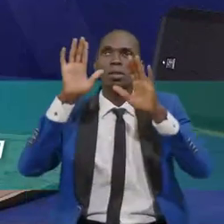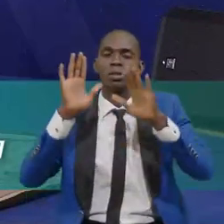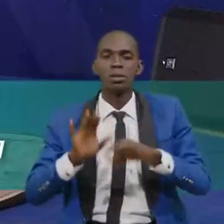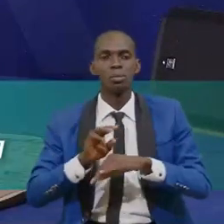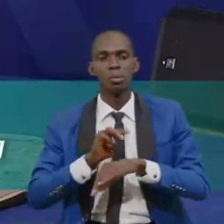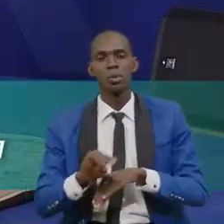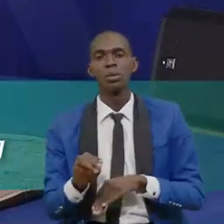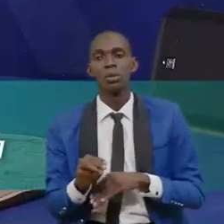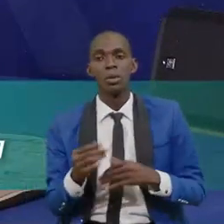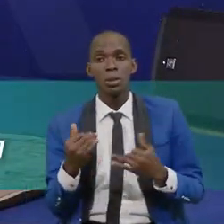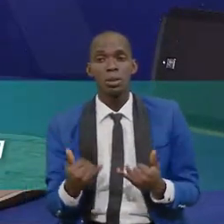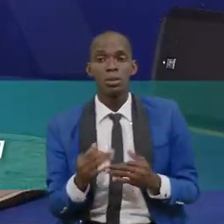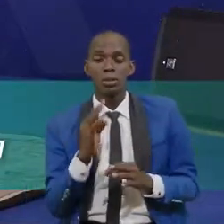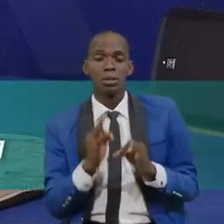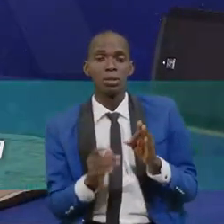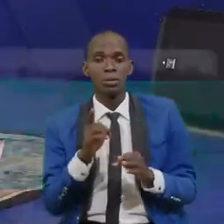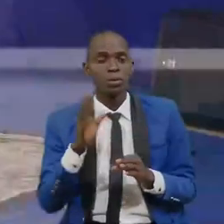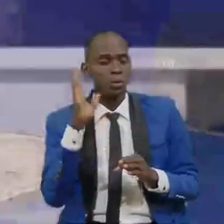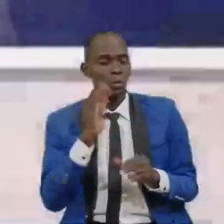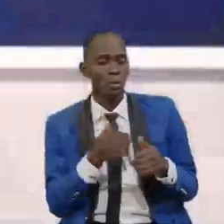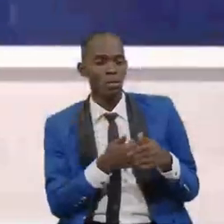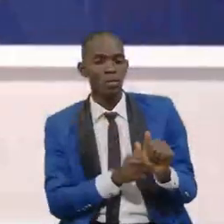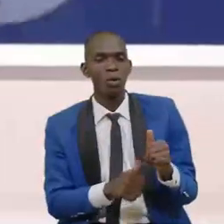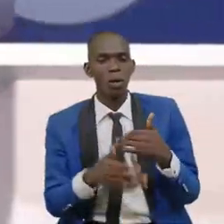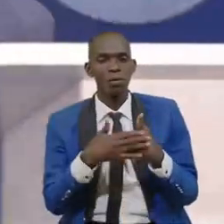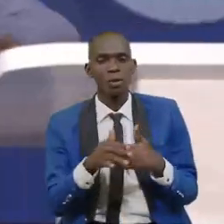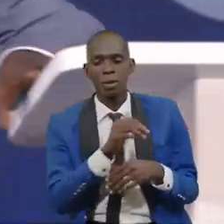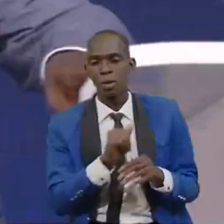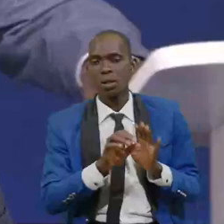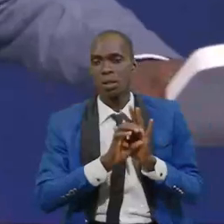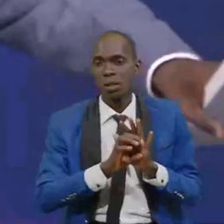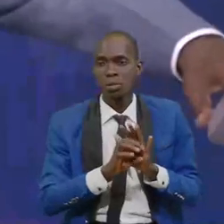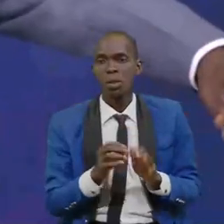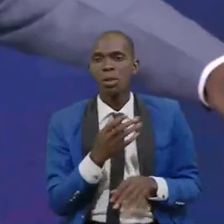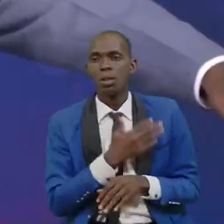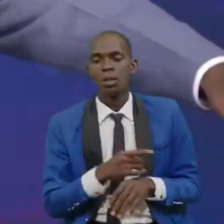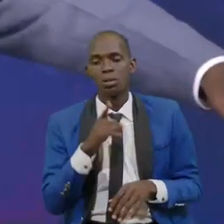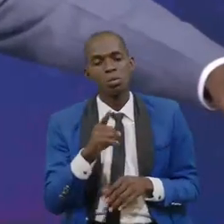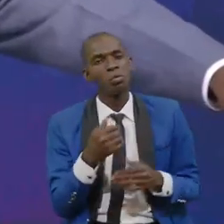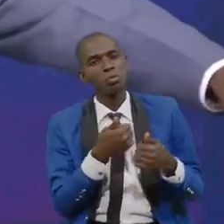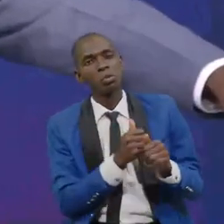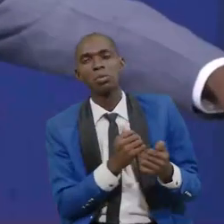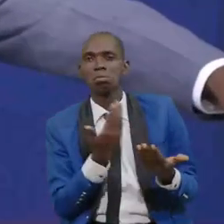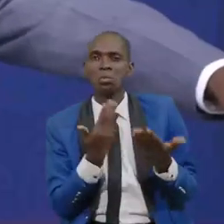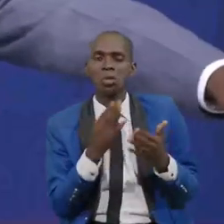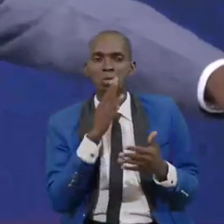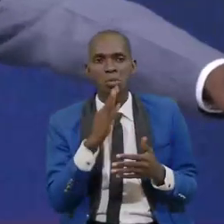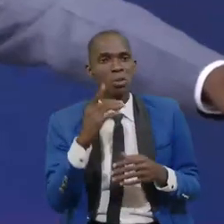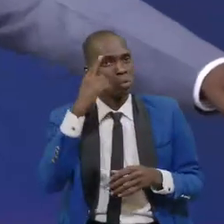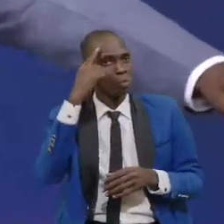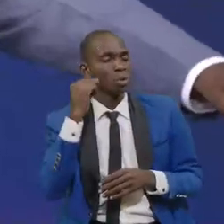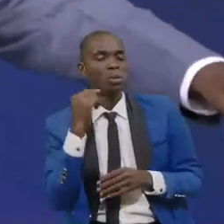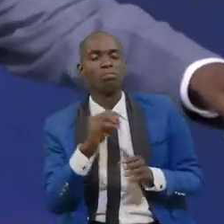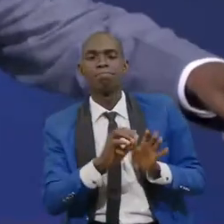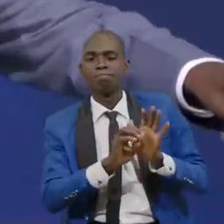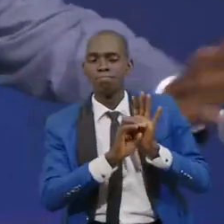supérieur. Maintenant, si vous voulez suivre son modèle, et vous prenez Moïse excellent, mais ce